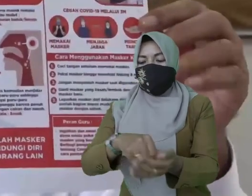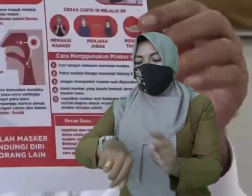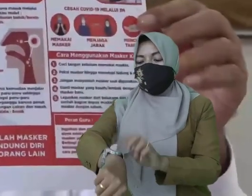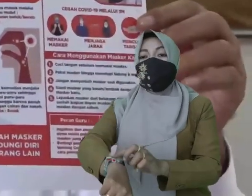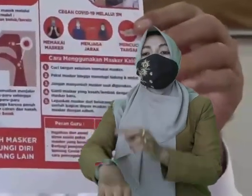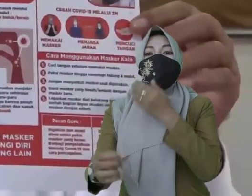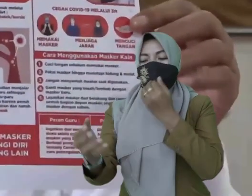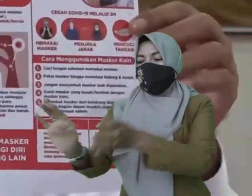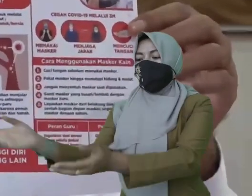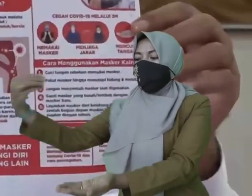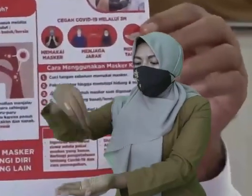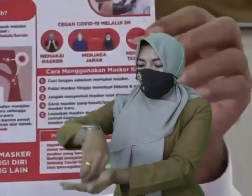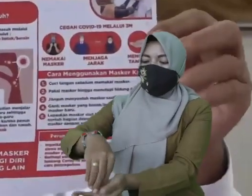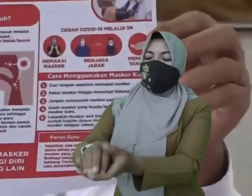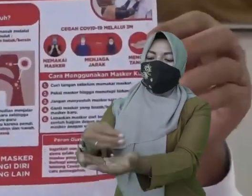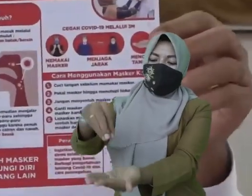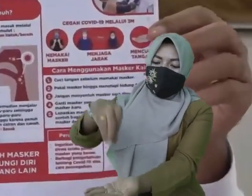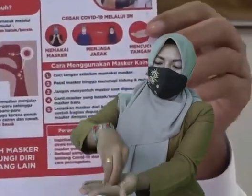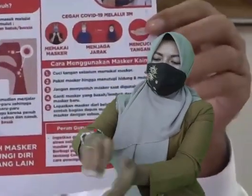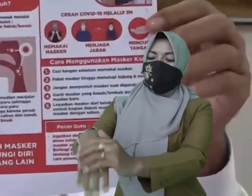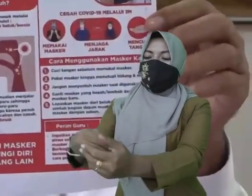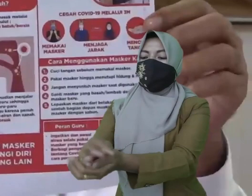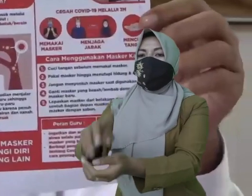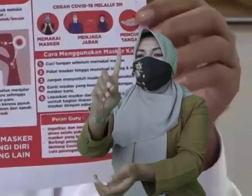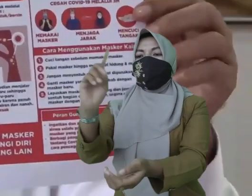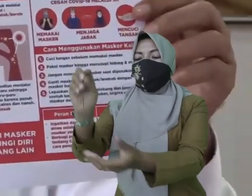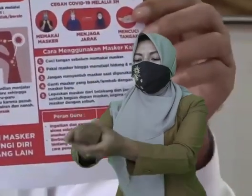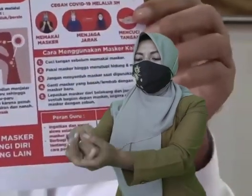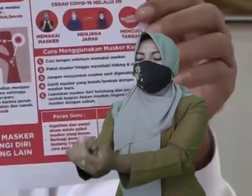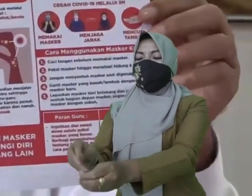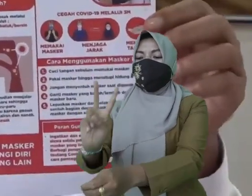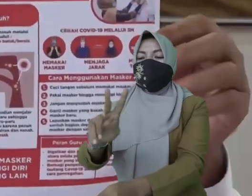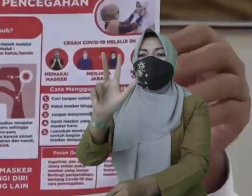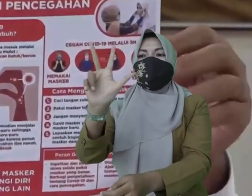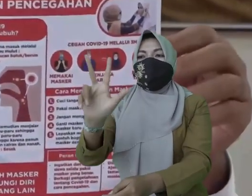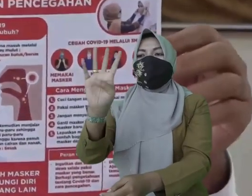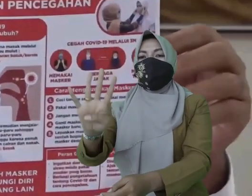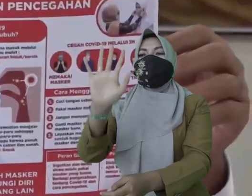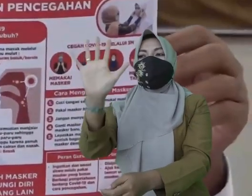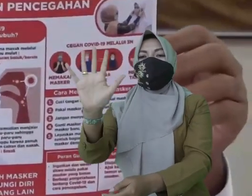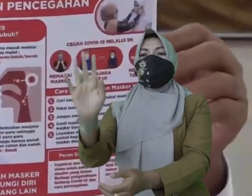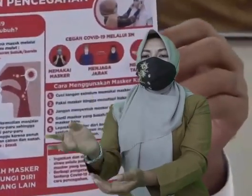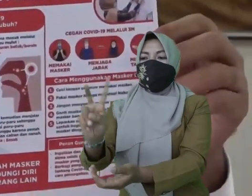lama cuci tangan? 20 detik. Pakai sabun. Nah, taruh sabun kira-kira 1-2 cc. Ini anak-anak,